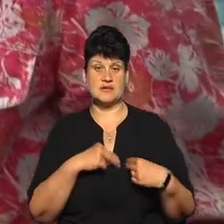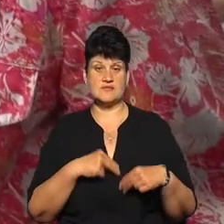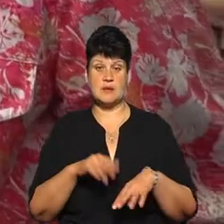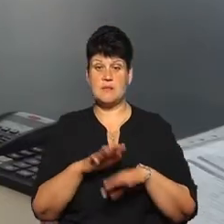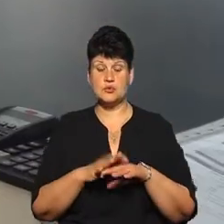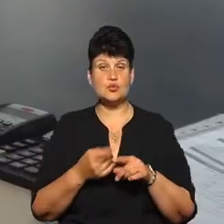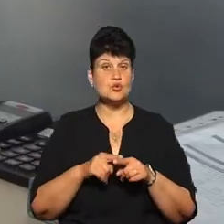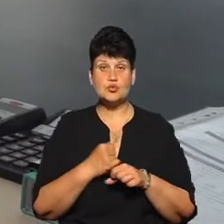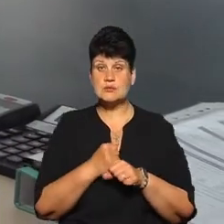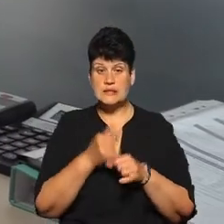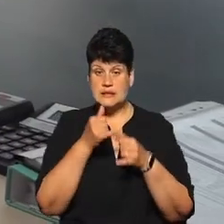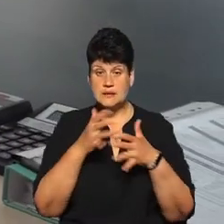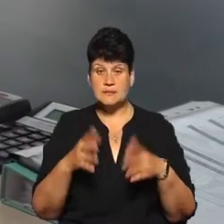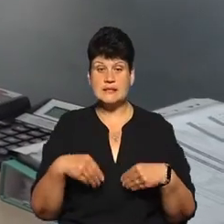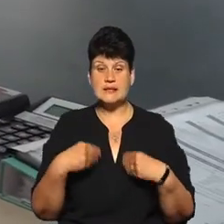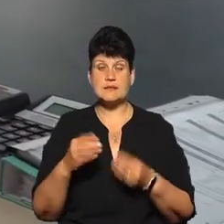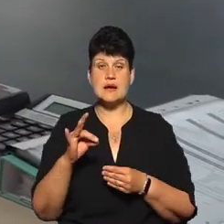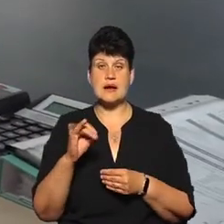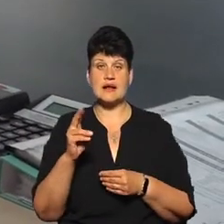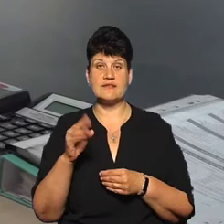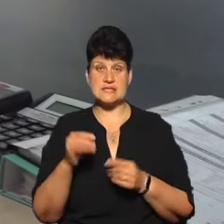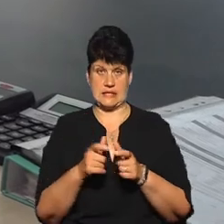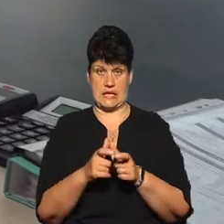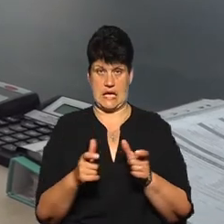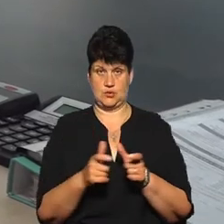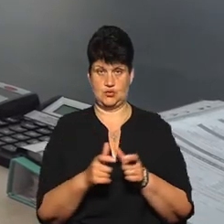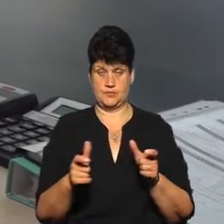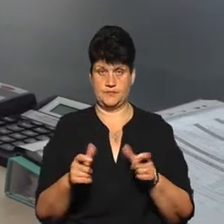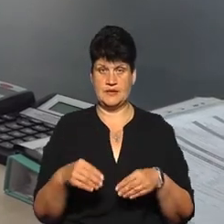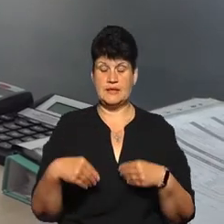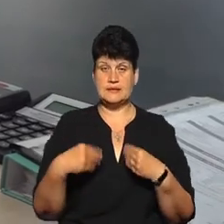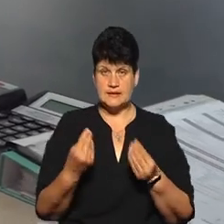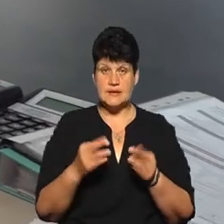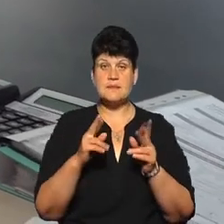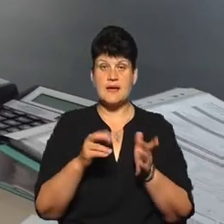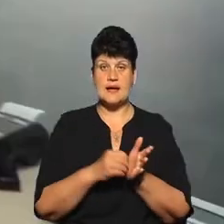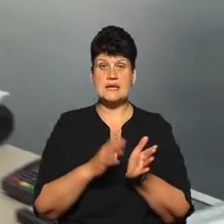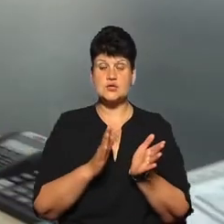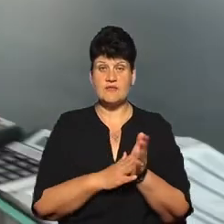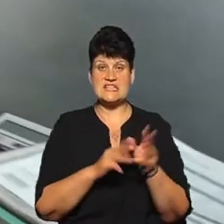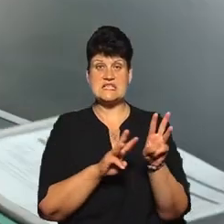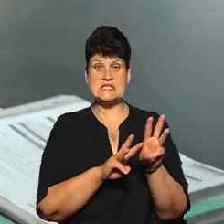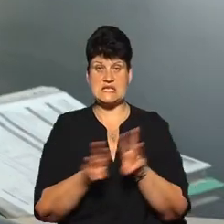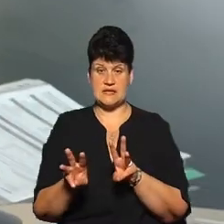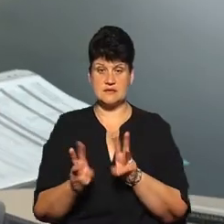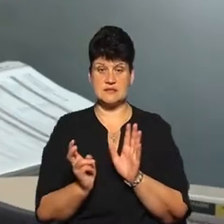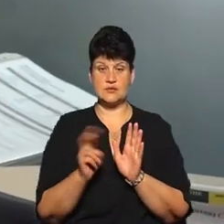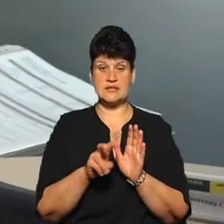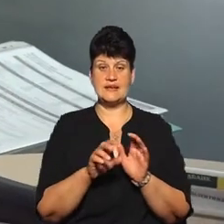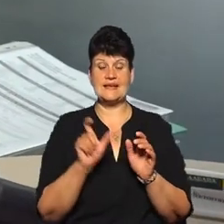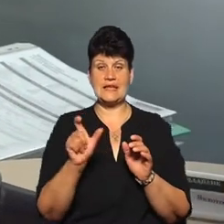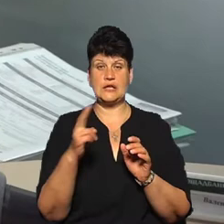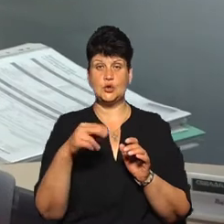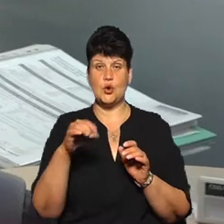не можуть. Ми видаємо реквізити до картки. І даємо інструкцію, як реєструватися на сайті. Заходити на сайт, є